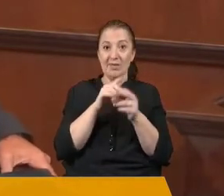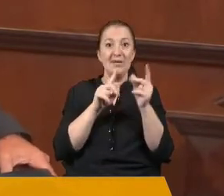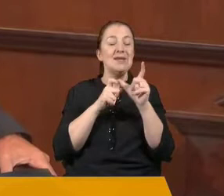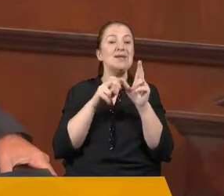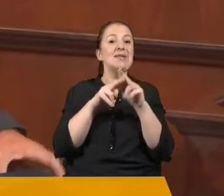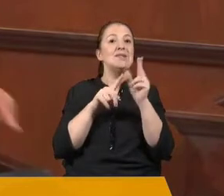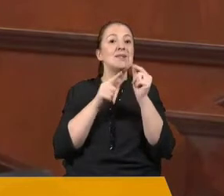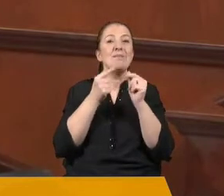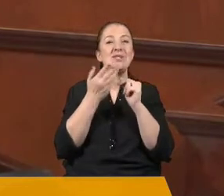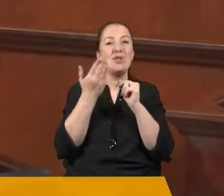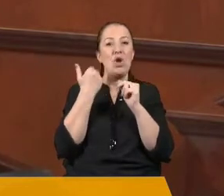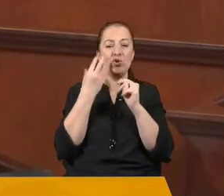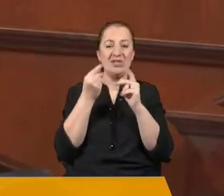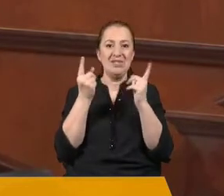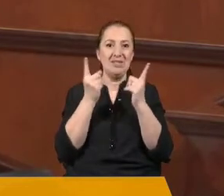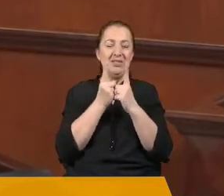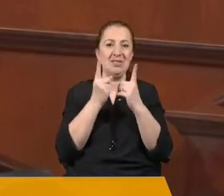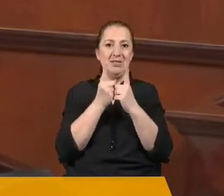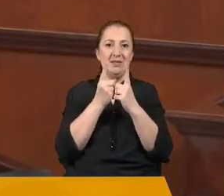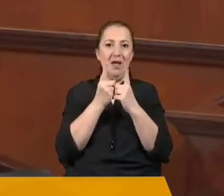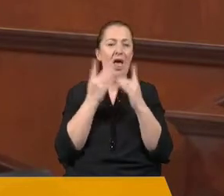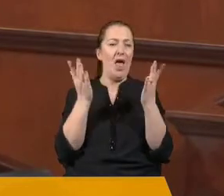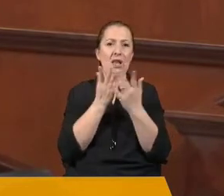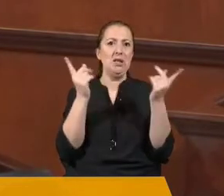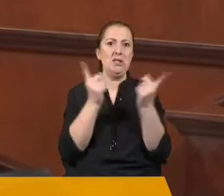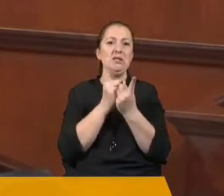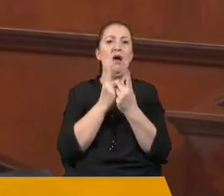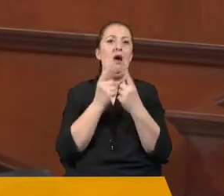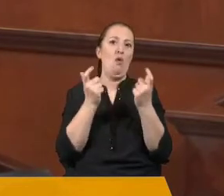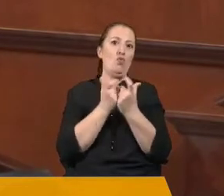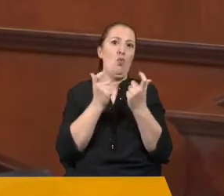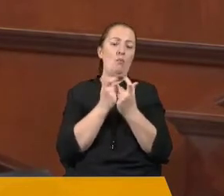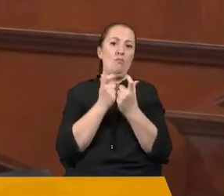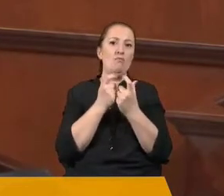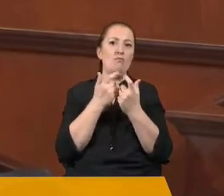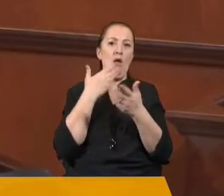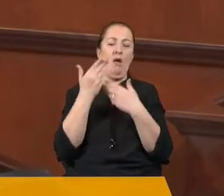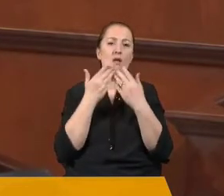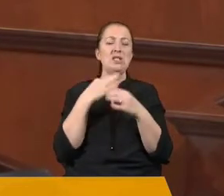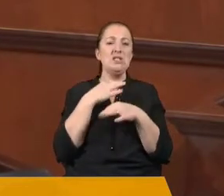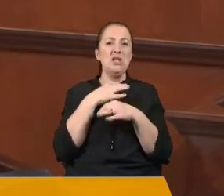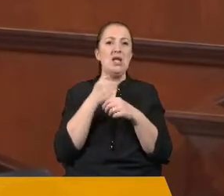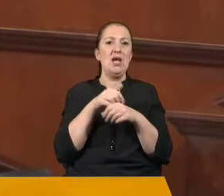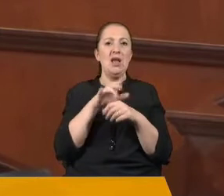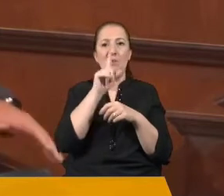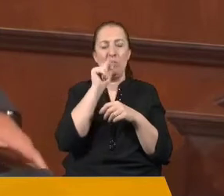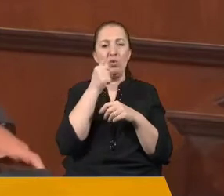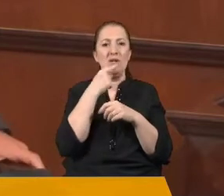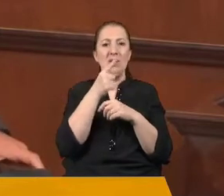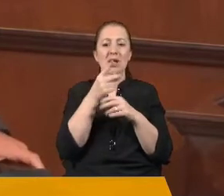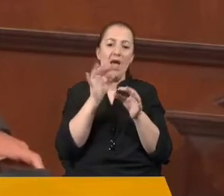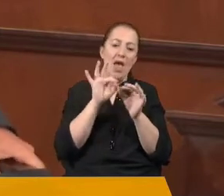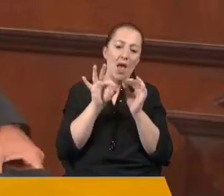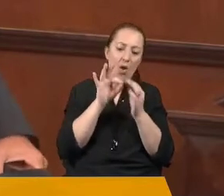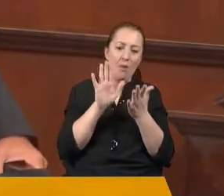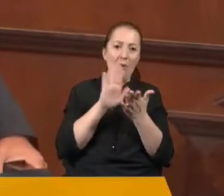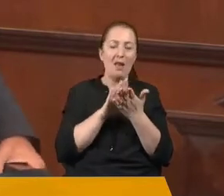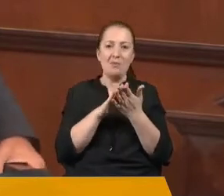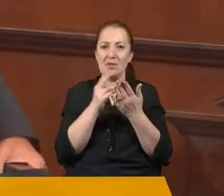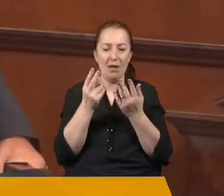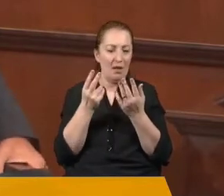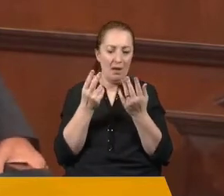çok kısa bir sunumu oldu. Belki de yapılan en kısa sunumlardan biriydi. Sayın Genel Müdür şunu söyleyebilir. Ekonomi, elimizdeki